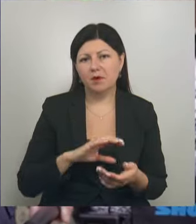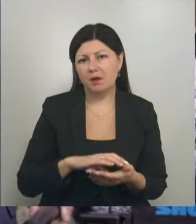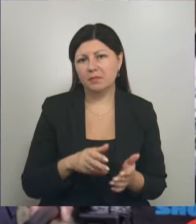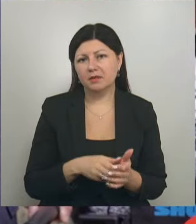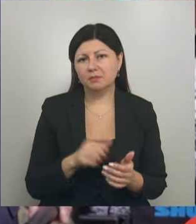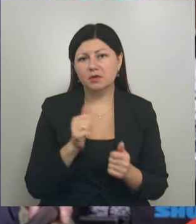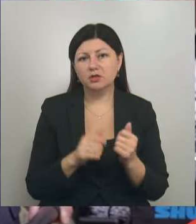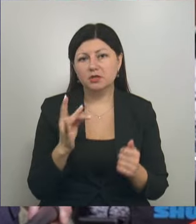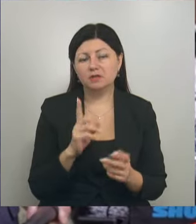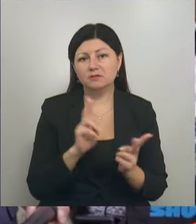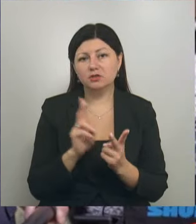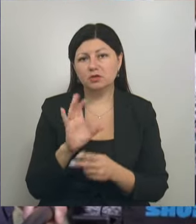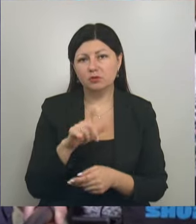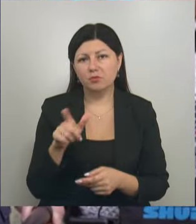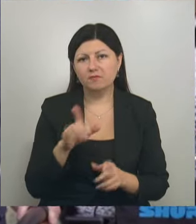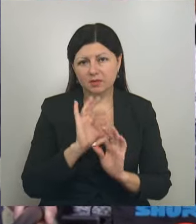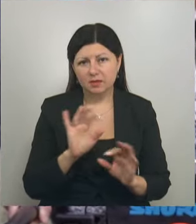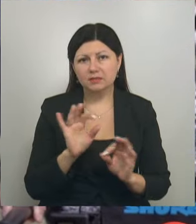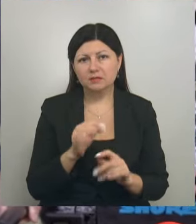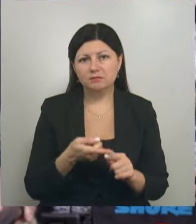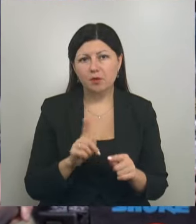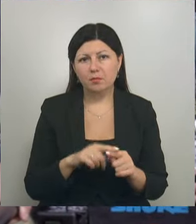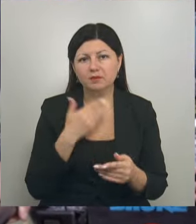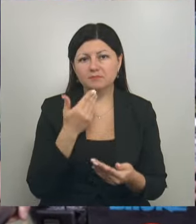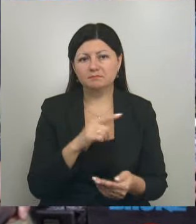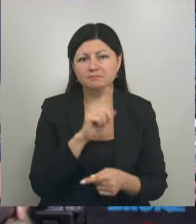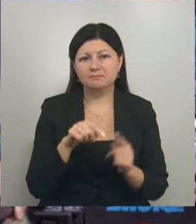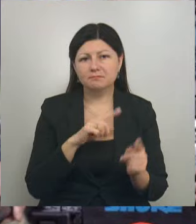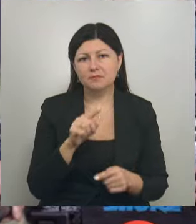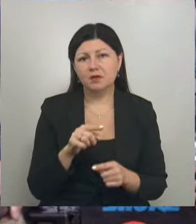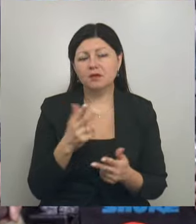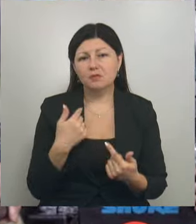людьми, они говорят: Вячеслав Владимирович, а вы рассказываете об этом? Вот мы пришли, конечно,